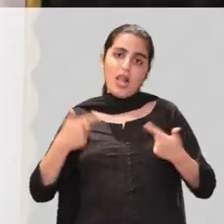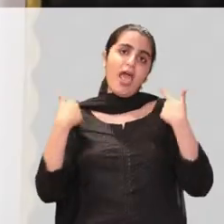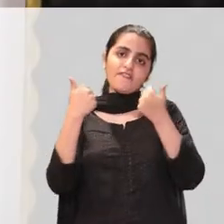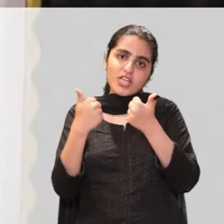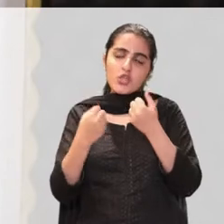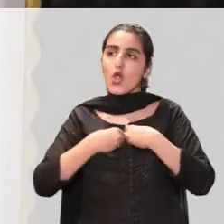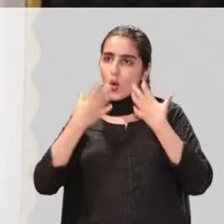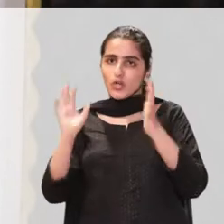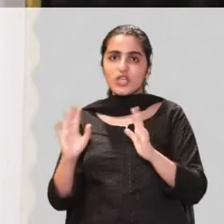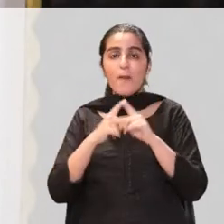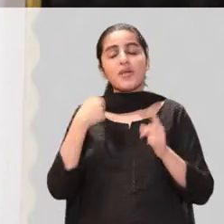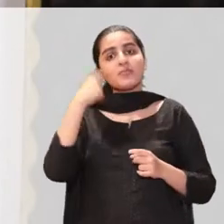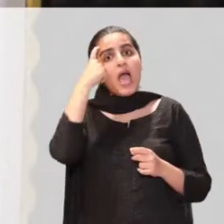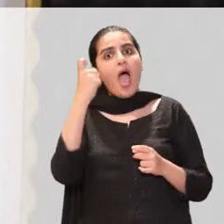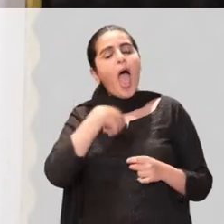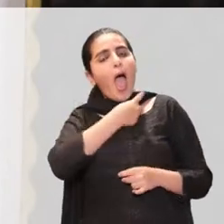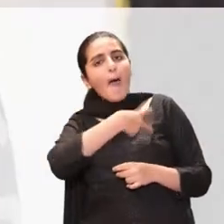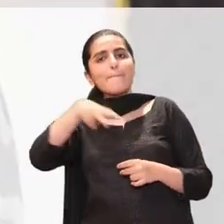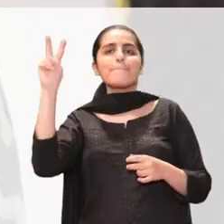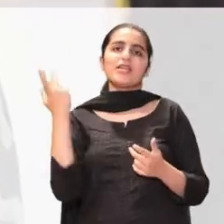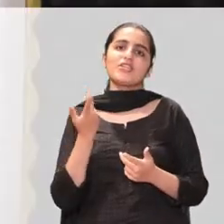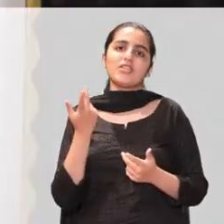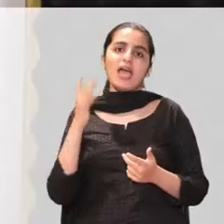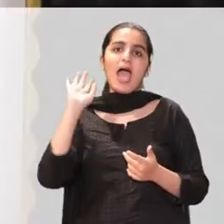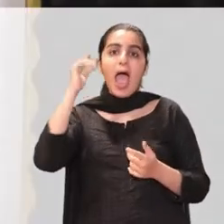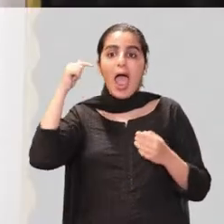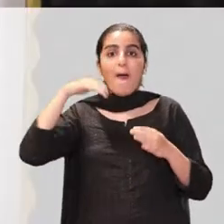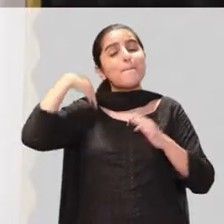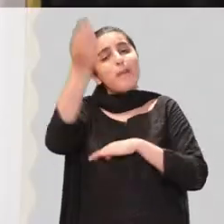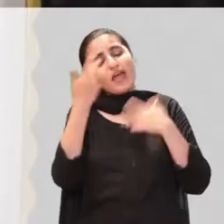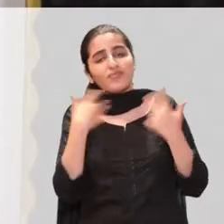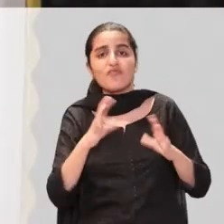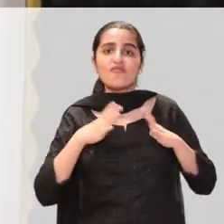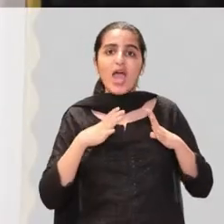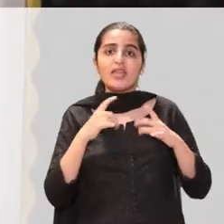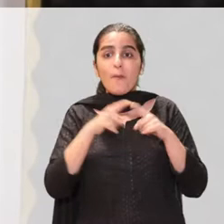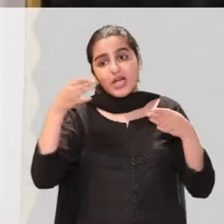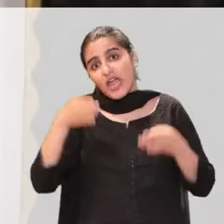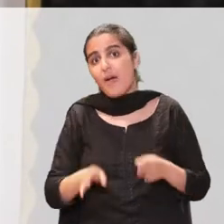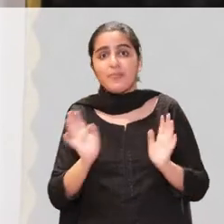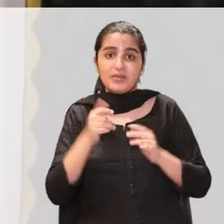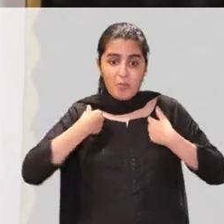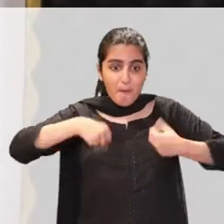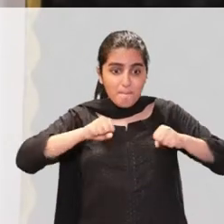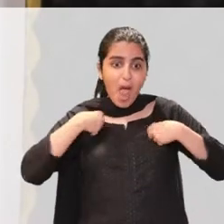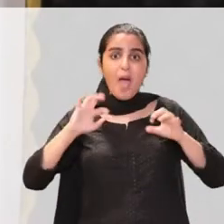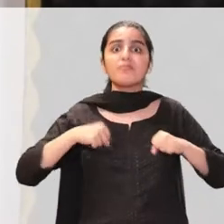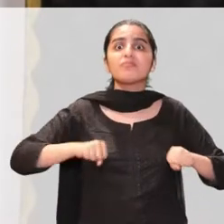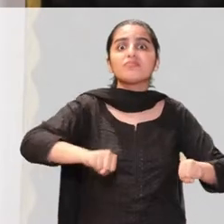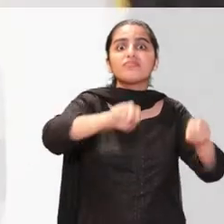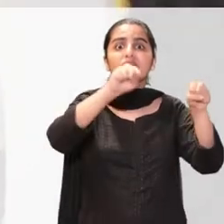यह सारी बातें आपको मालूम है कि रिपोर्टिंग के लिए